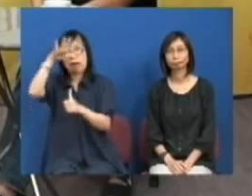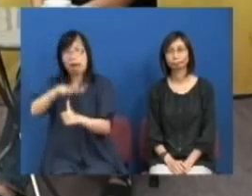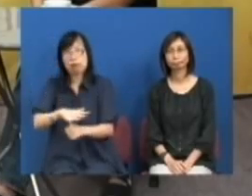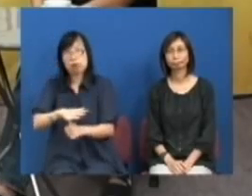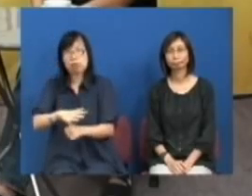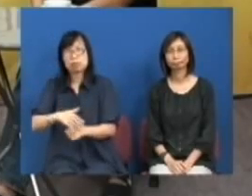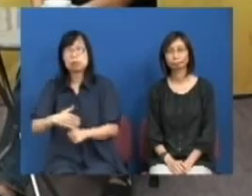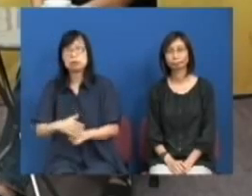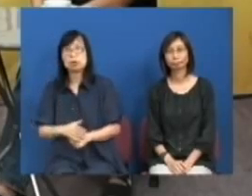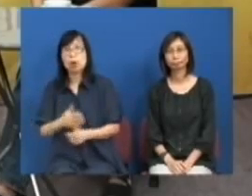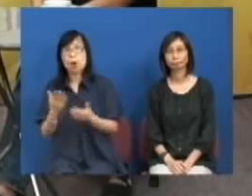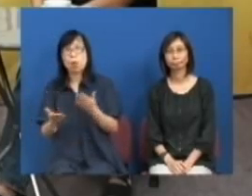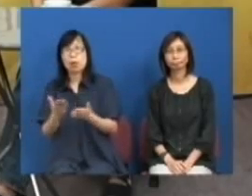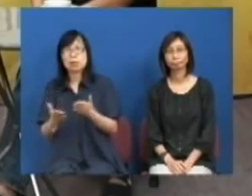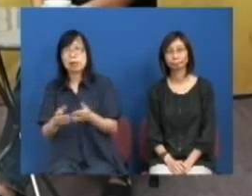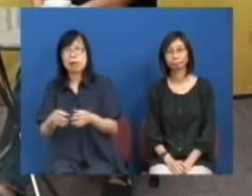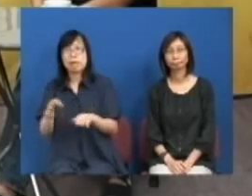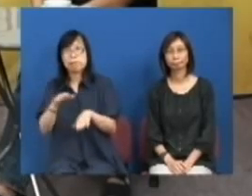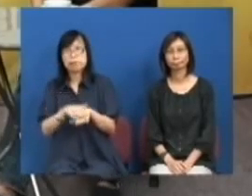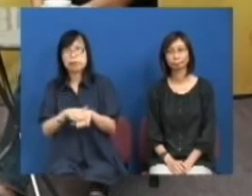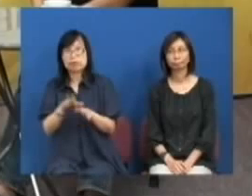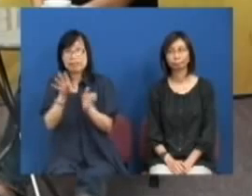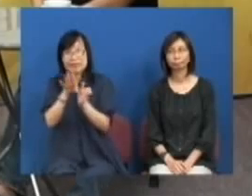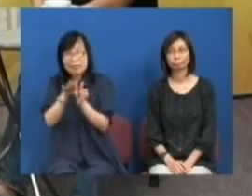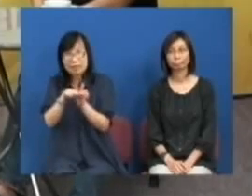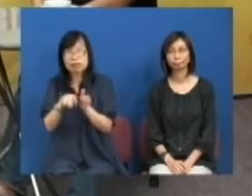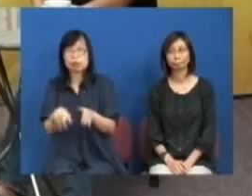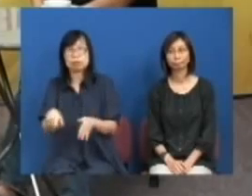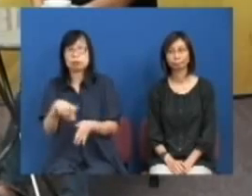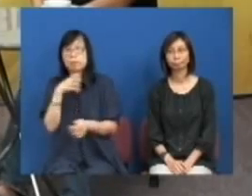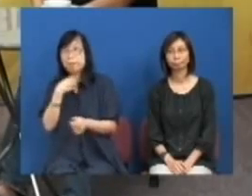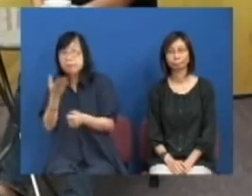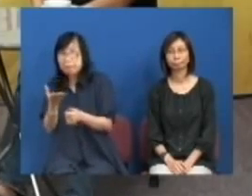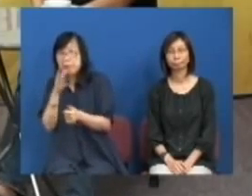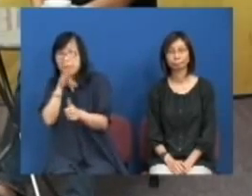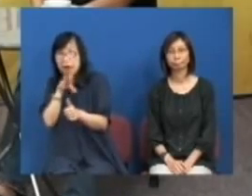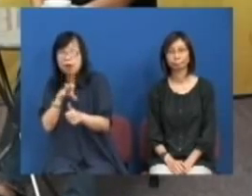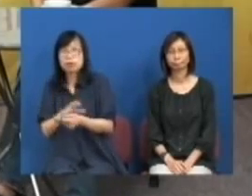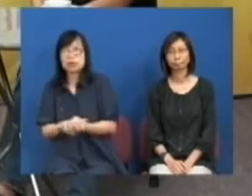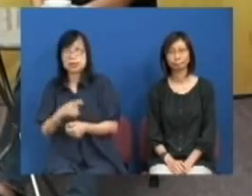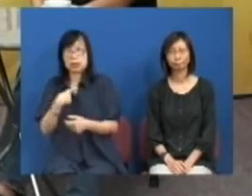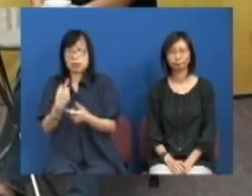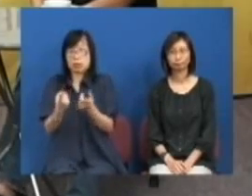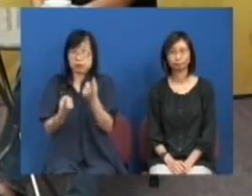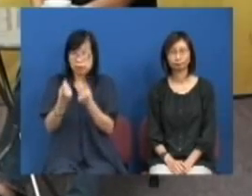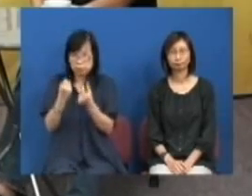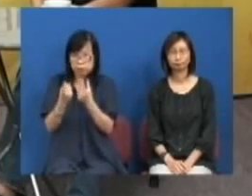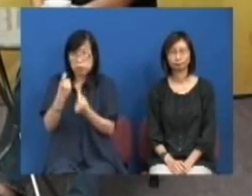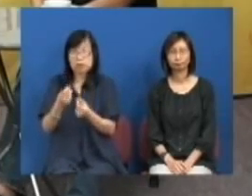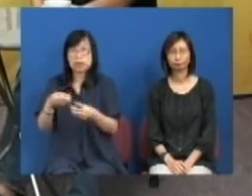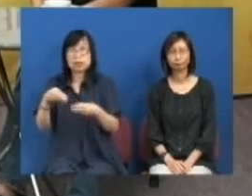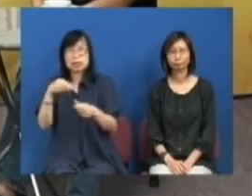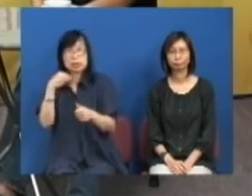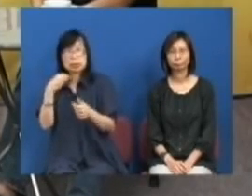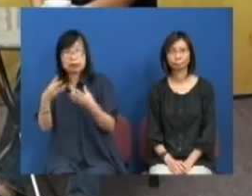嘅優勢，或者設陷阱嘅時候，唔好輕舉妄動，俾佢鬧嘅。咁我覺得即係大家真係要吸取呢個教訓，因為佢